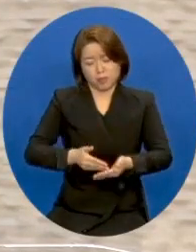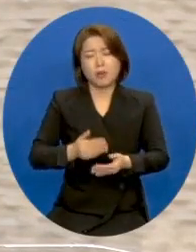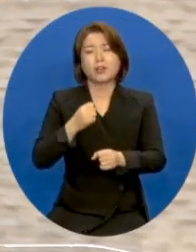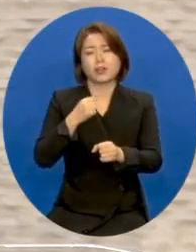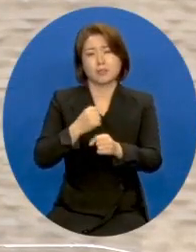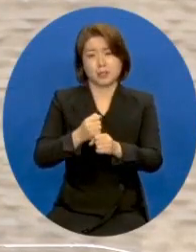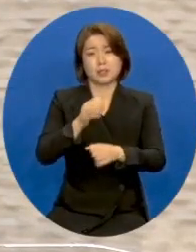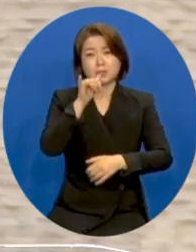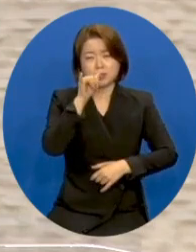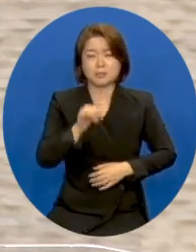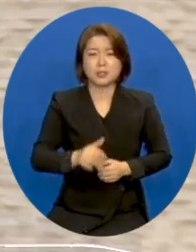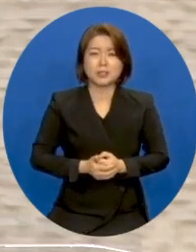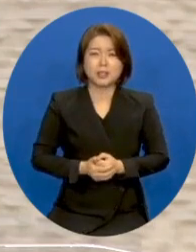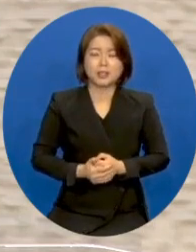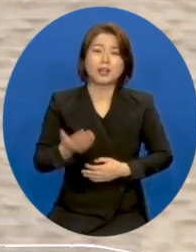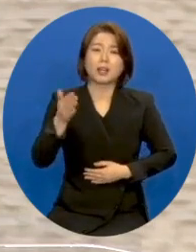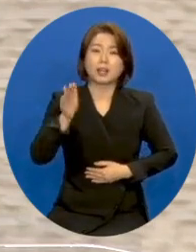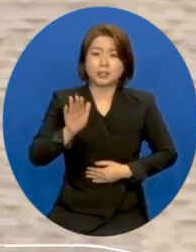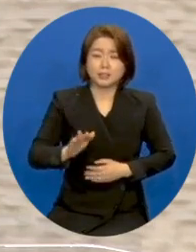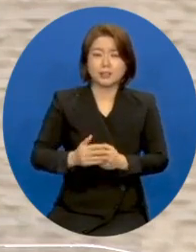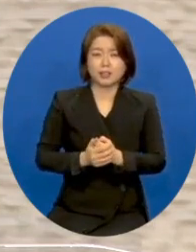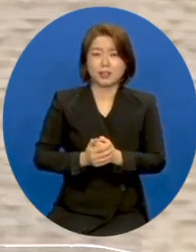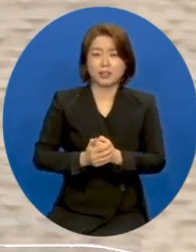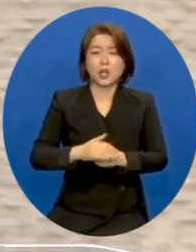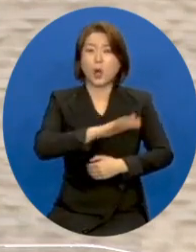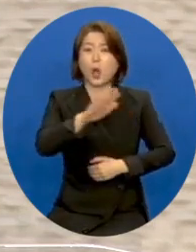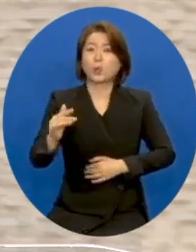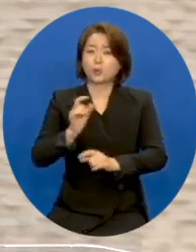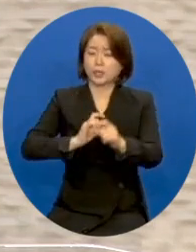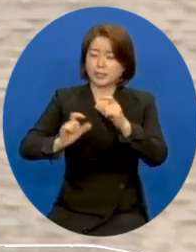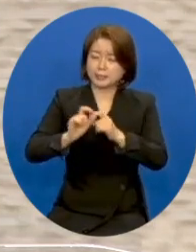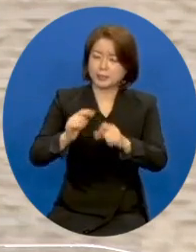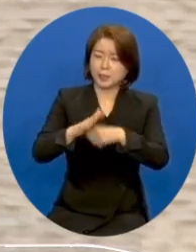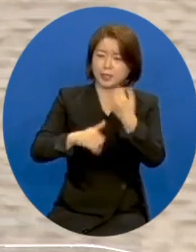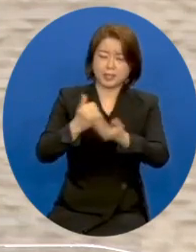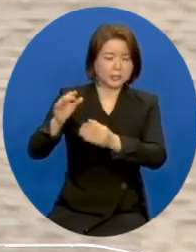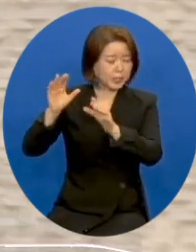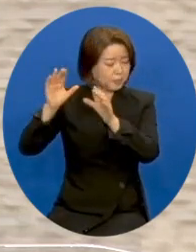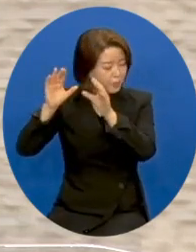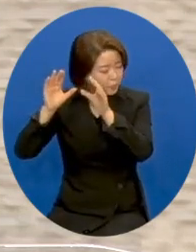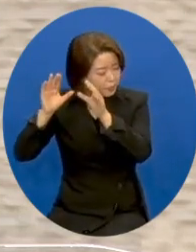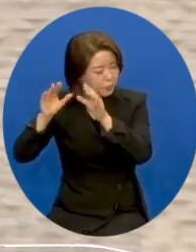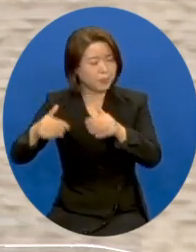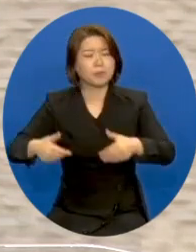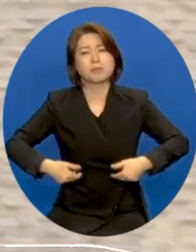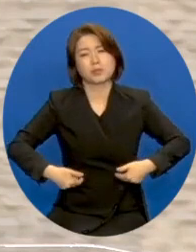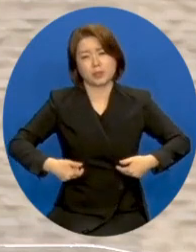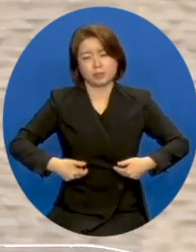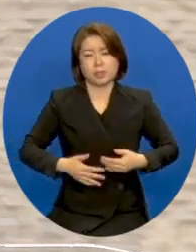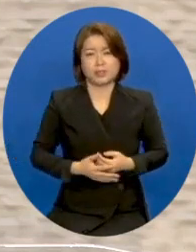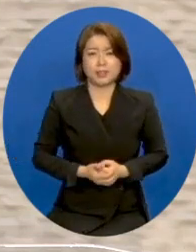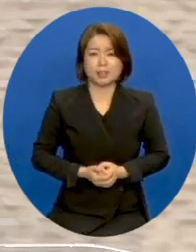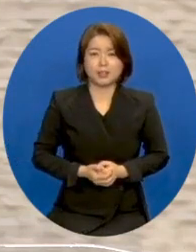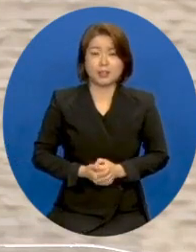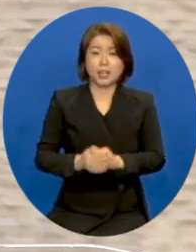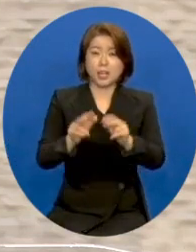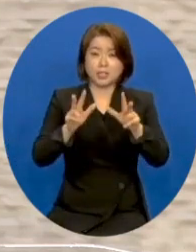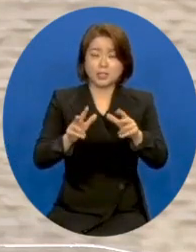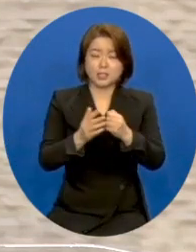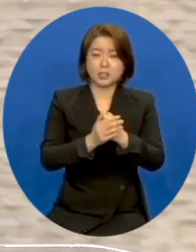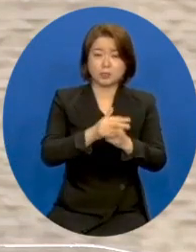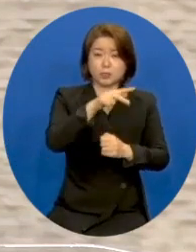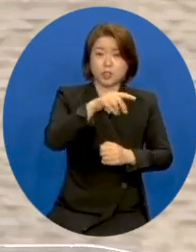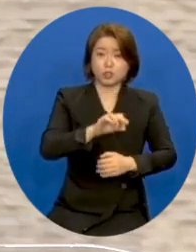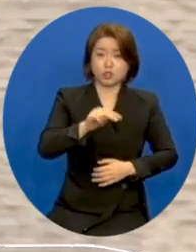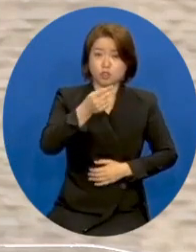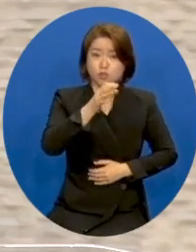합니다. 그러나 그래서 우리가 더 하나님께 귀를 기울여야 합니다. 지금 중동에